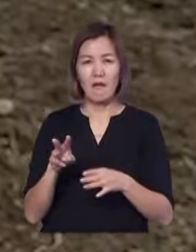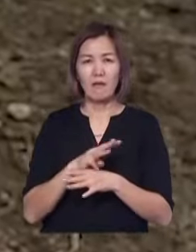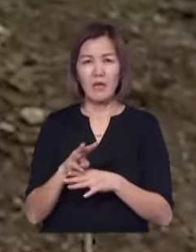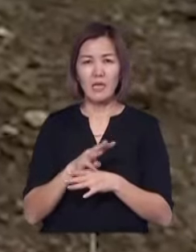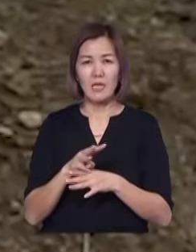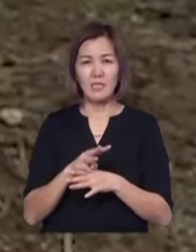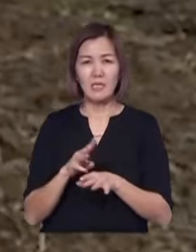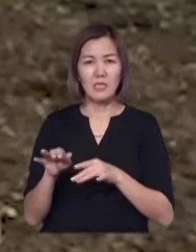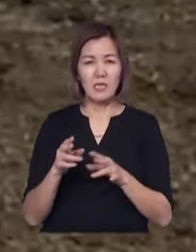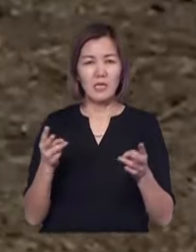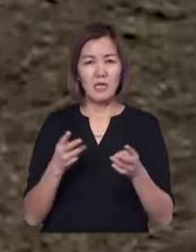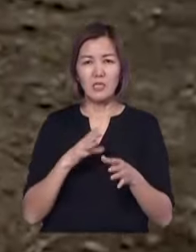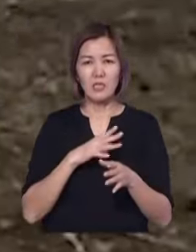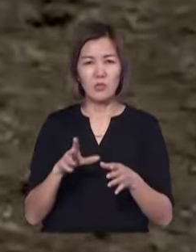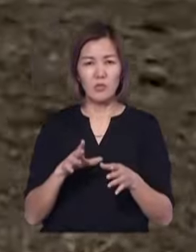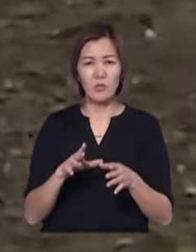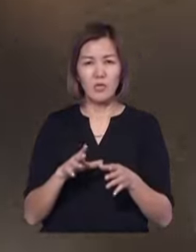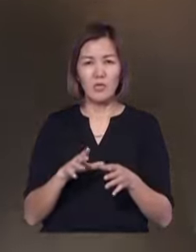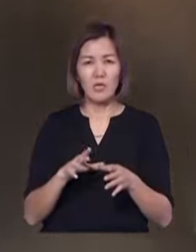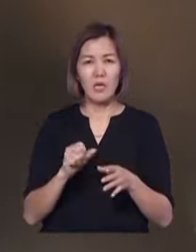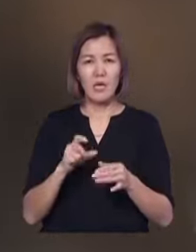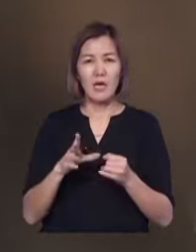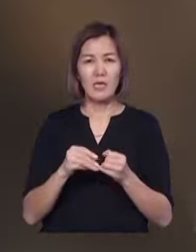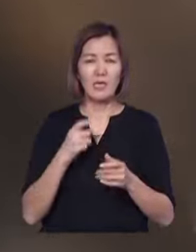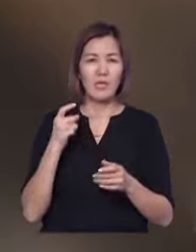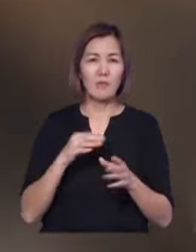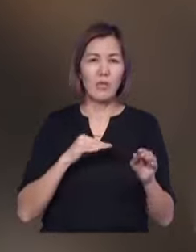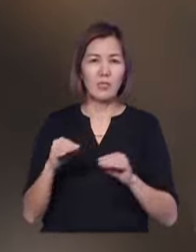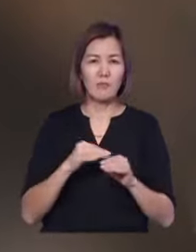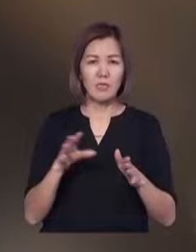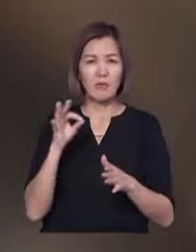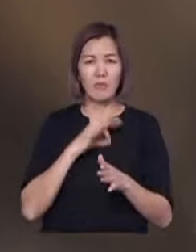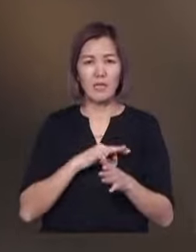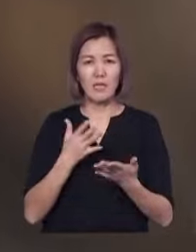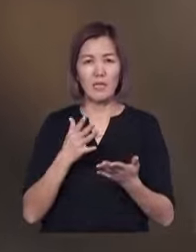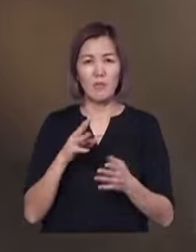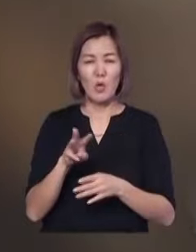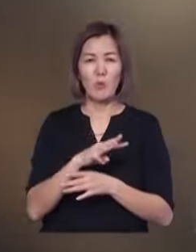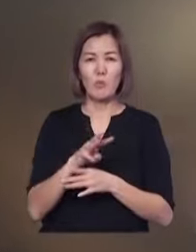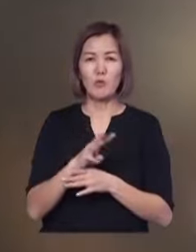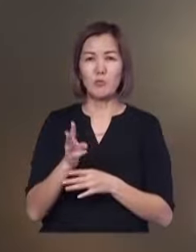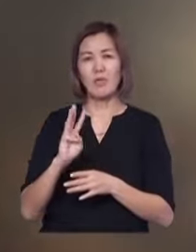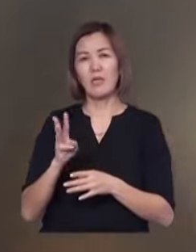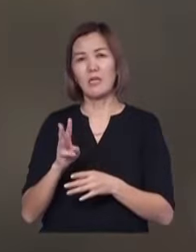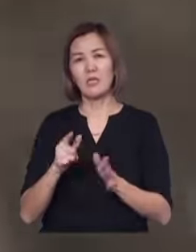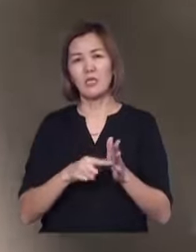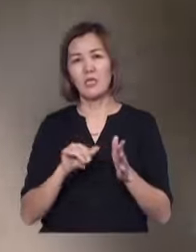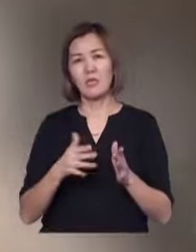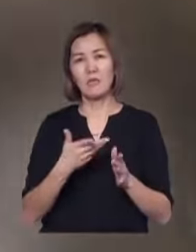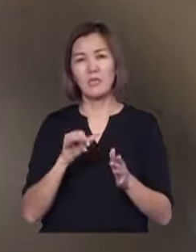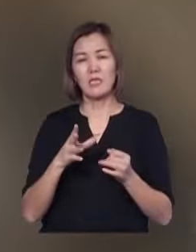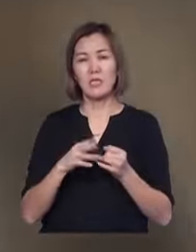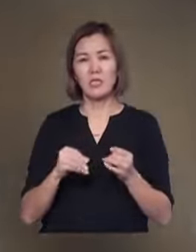қолданудың қажеті жоқ екені белгілі болды. Мамандар агрохимиялық жабдықтарды пайдалана отырып, бүріккішпен және трактормен 7,5 гектар